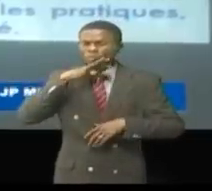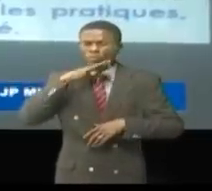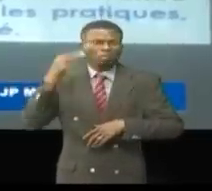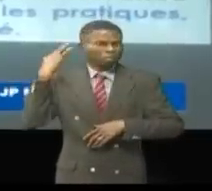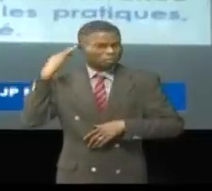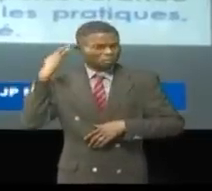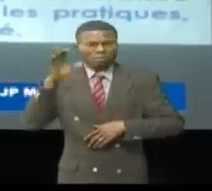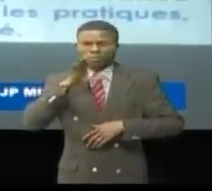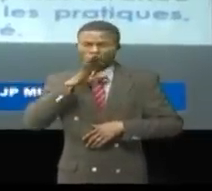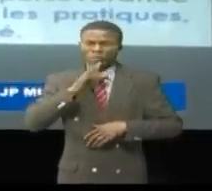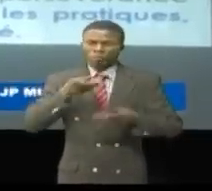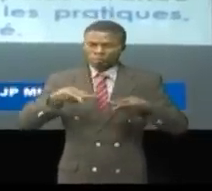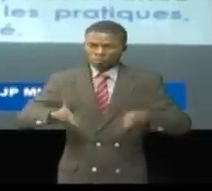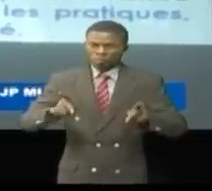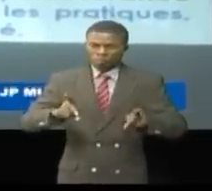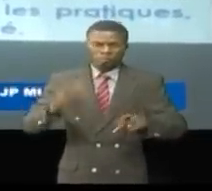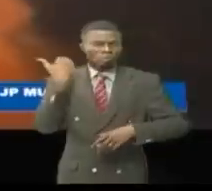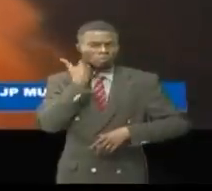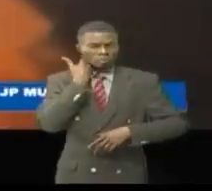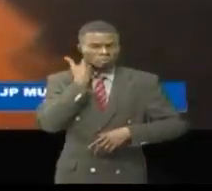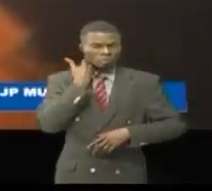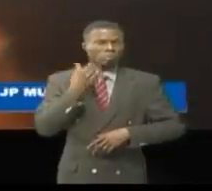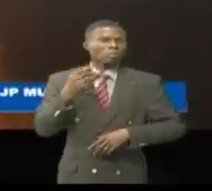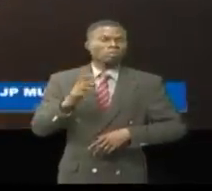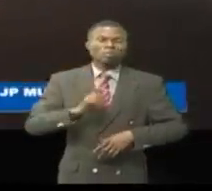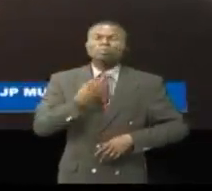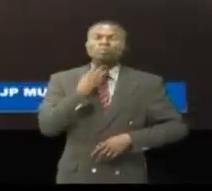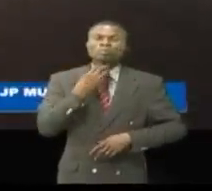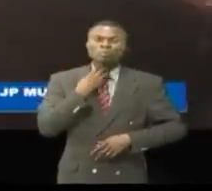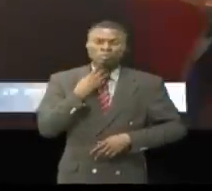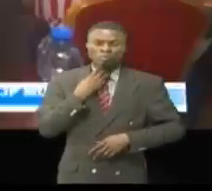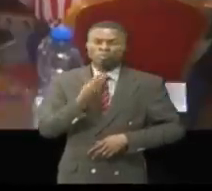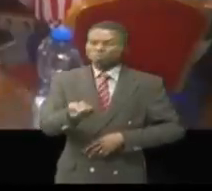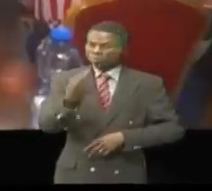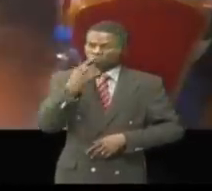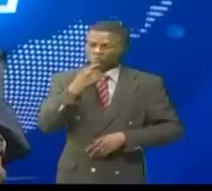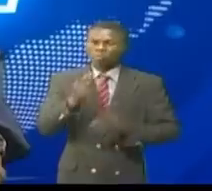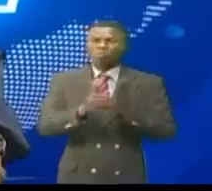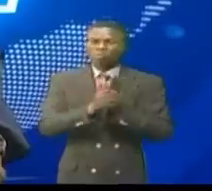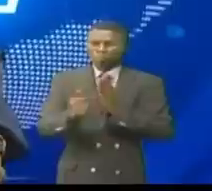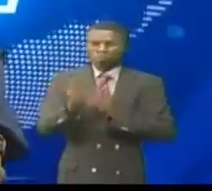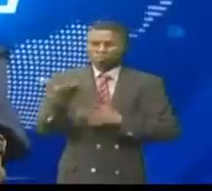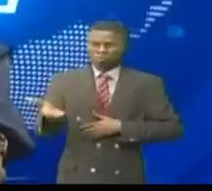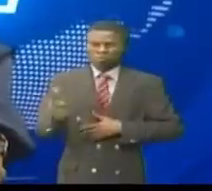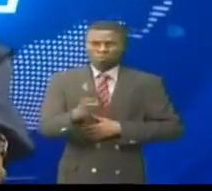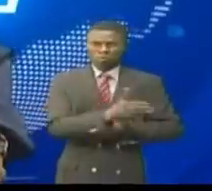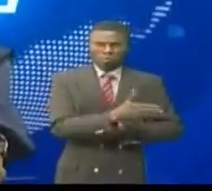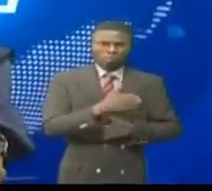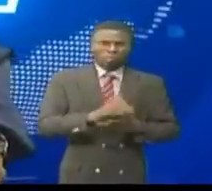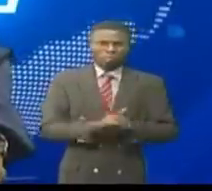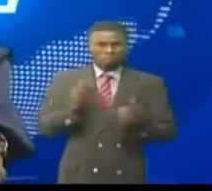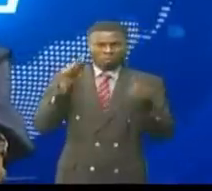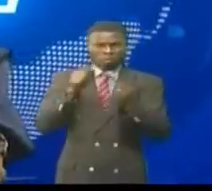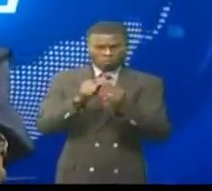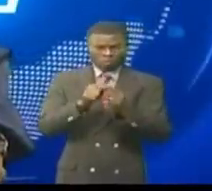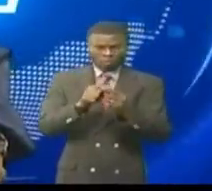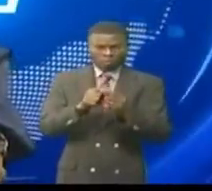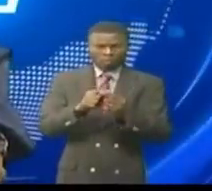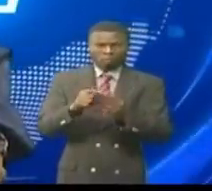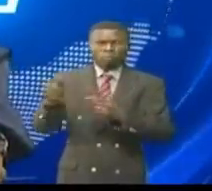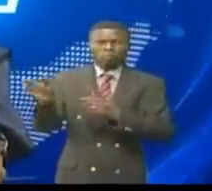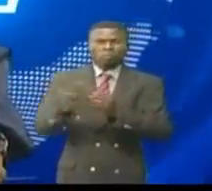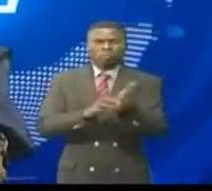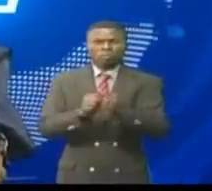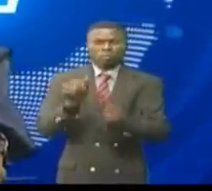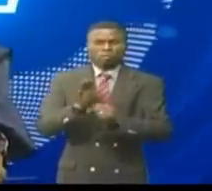ainsi permettre aux tuberculeux d'avoir droit aux soins de santé de qualité. Et dans le but de confronter les